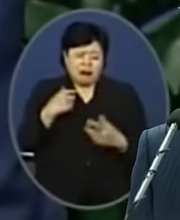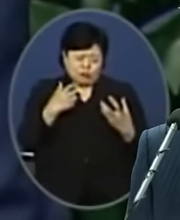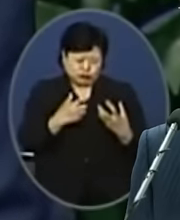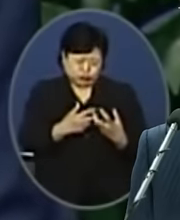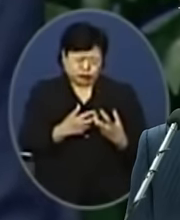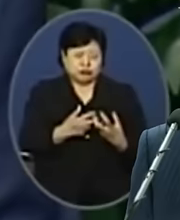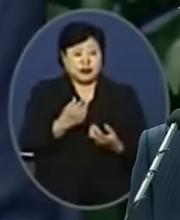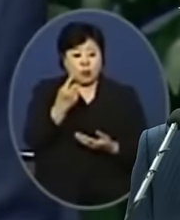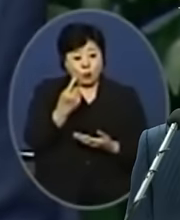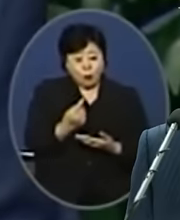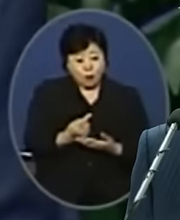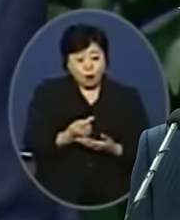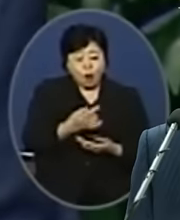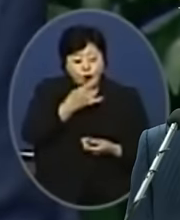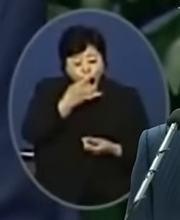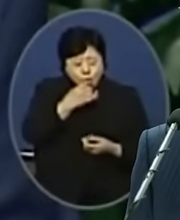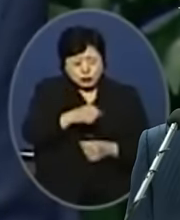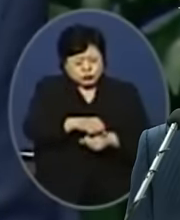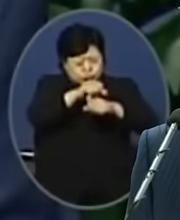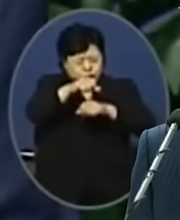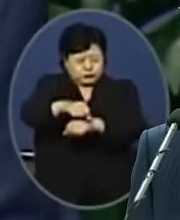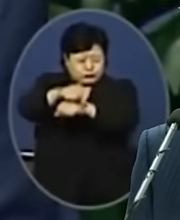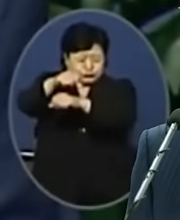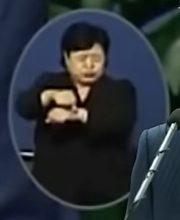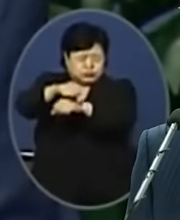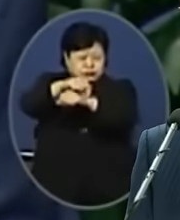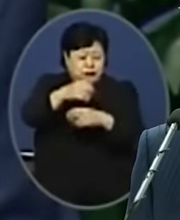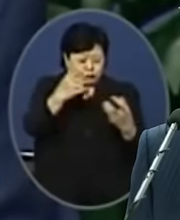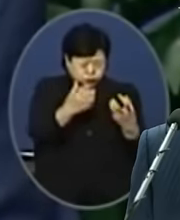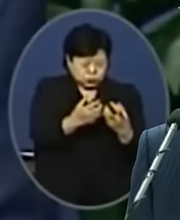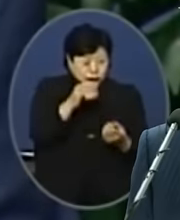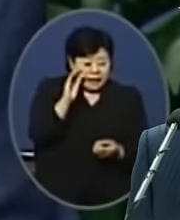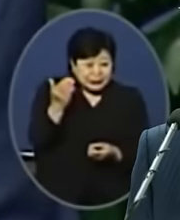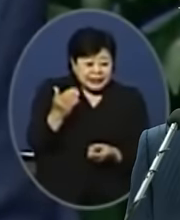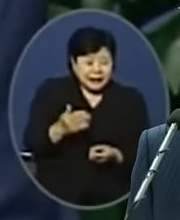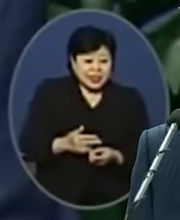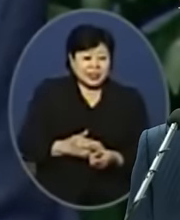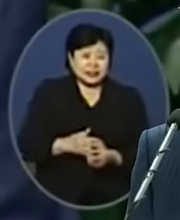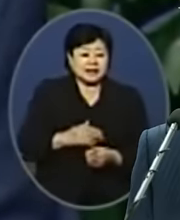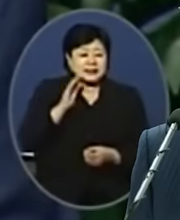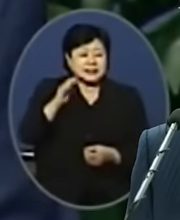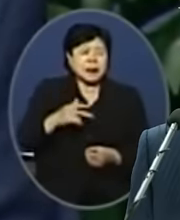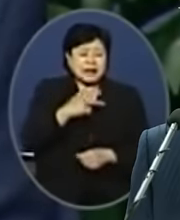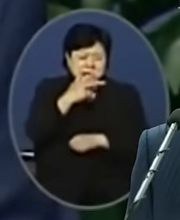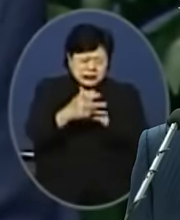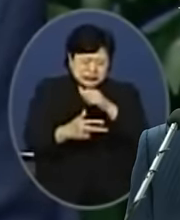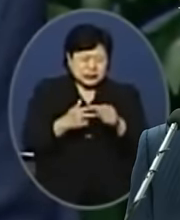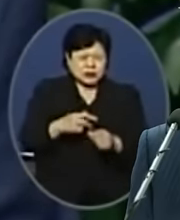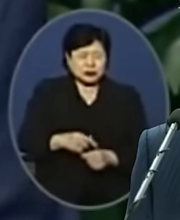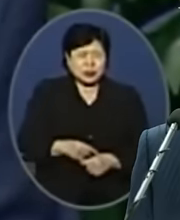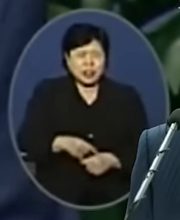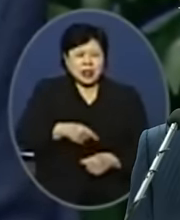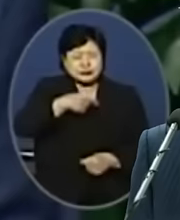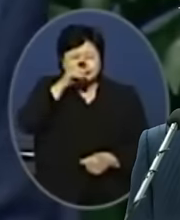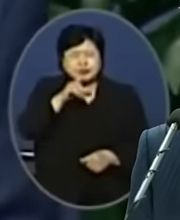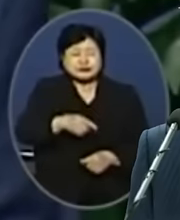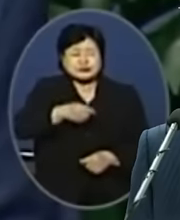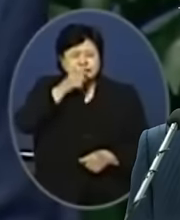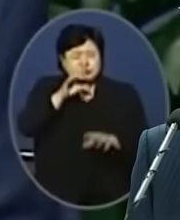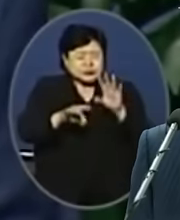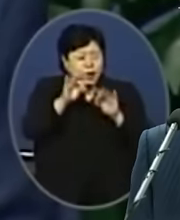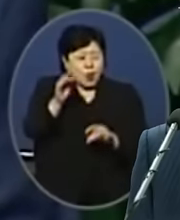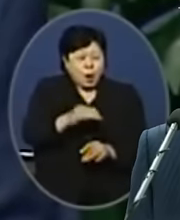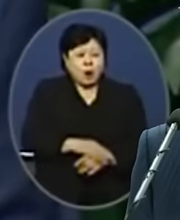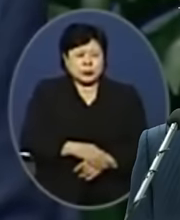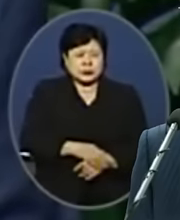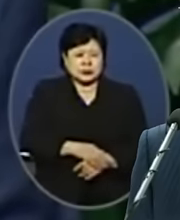와서 곡식을 쌓을 곳이 없도록 풍성하게 되나. 그 다음에 흉년이 7년 따라와서 흉년은